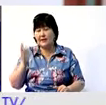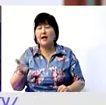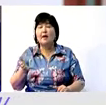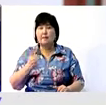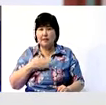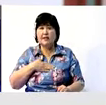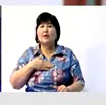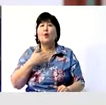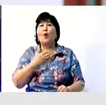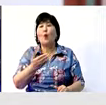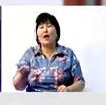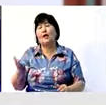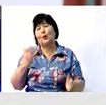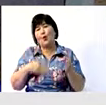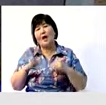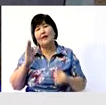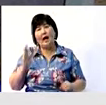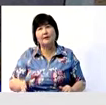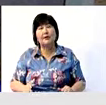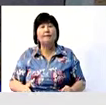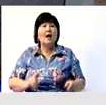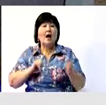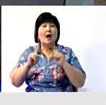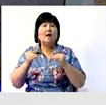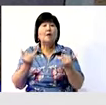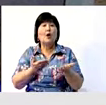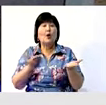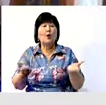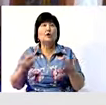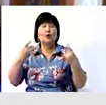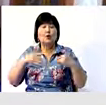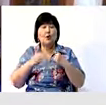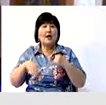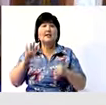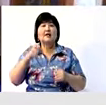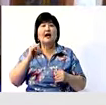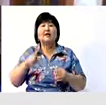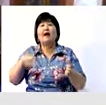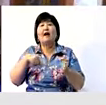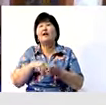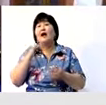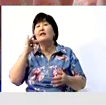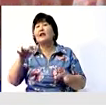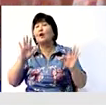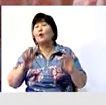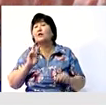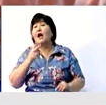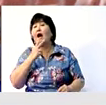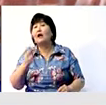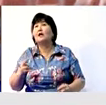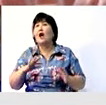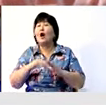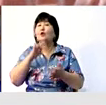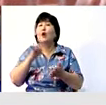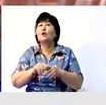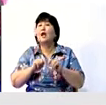біздер оған қуанамыз. Конференция қонақтары ғұламаның туған жері Сығанақ қалашығына барып тарихи орындарды аралады. Аудан